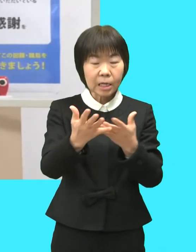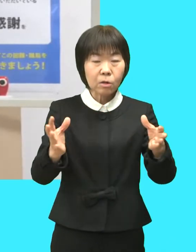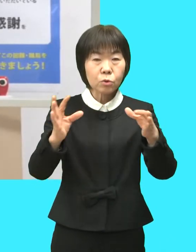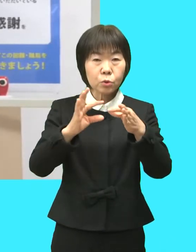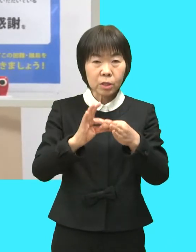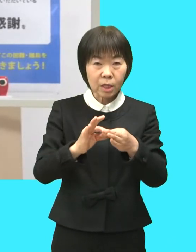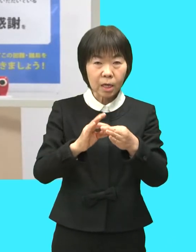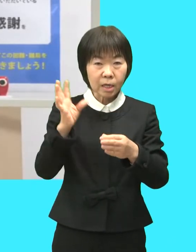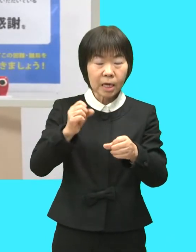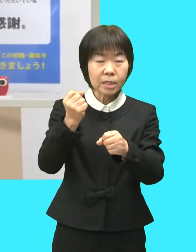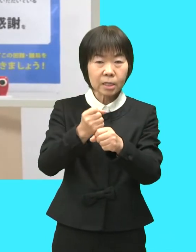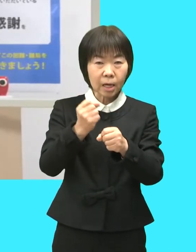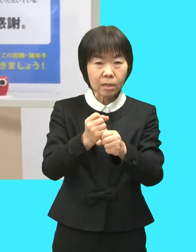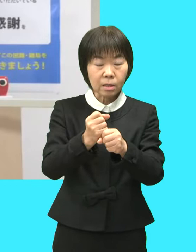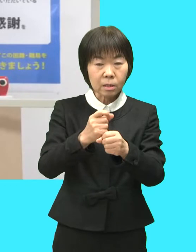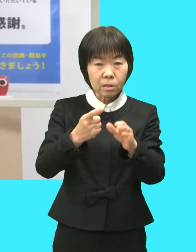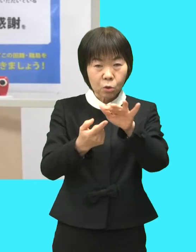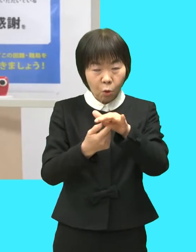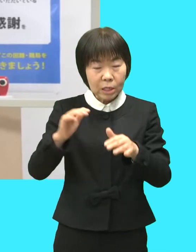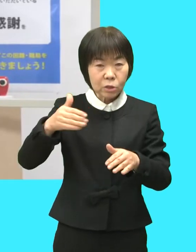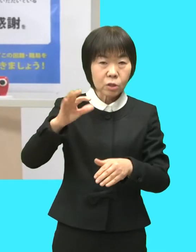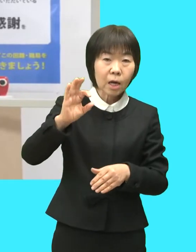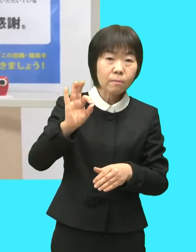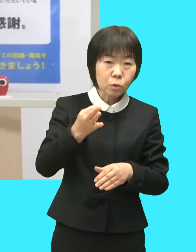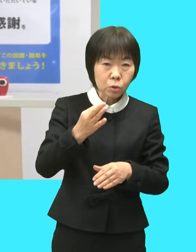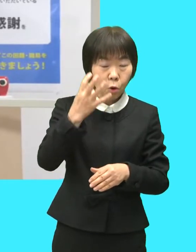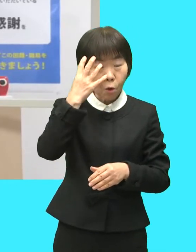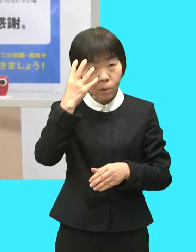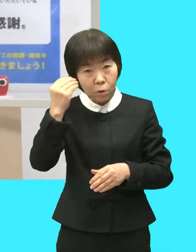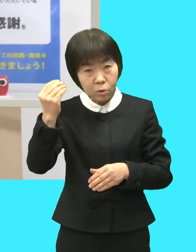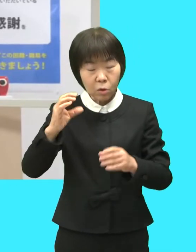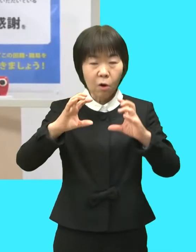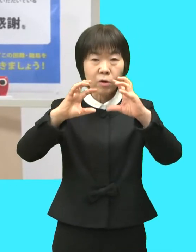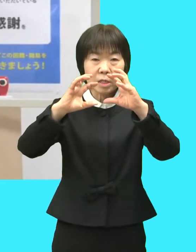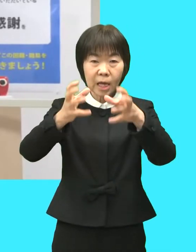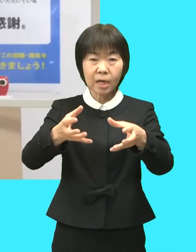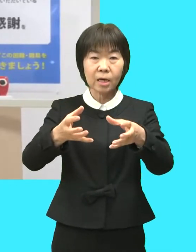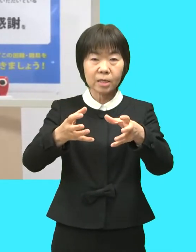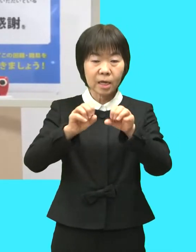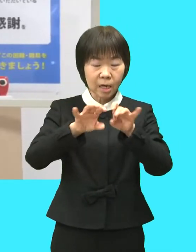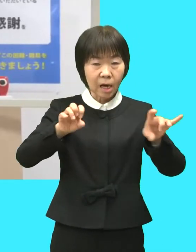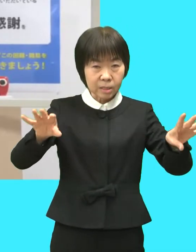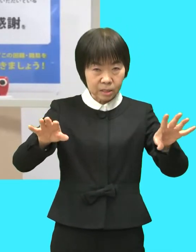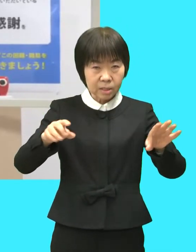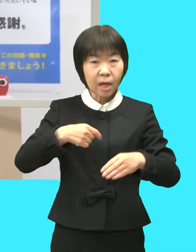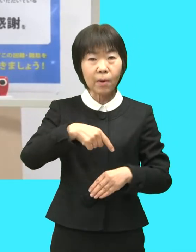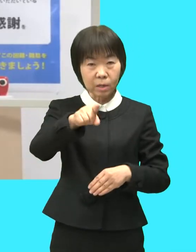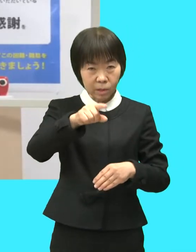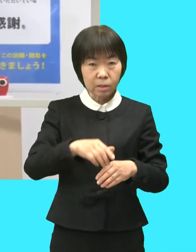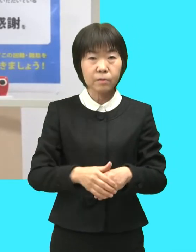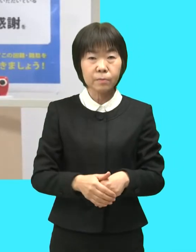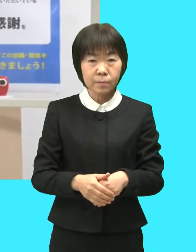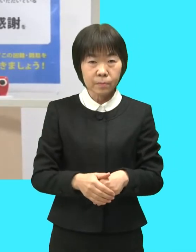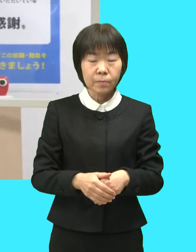て県産農林水産物の魅力を世界に発信してまい